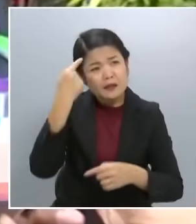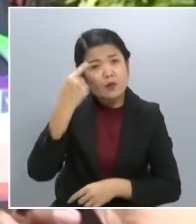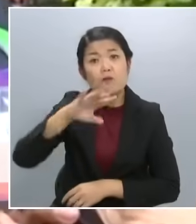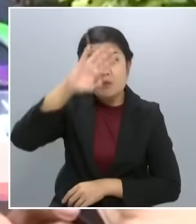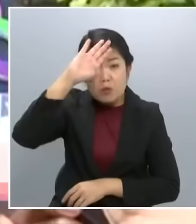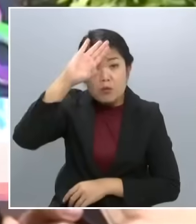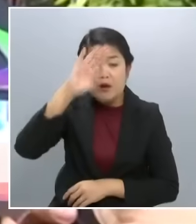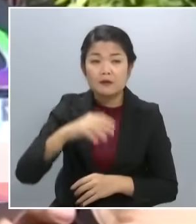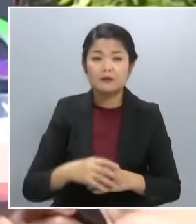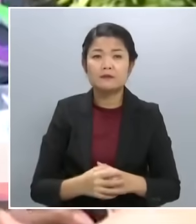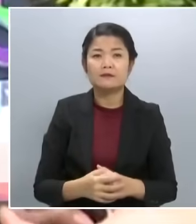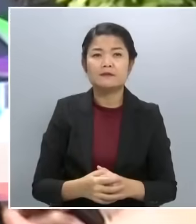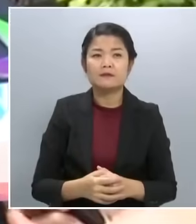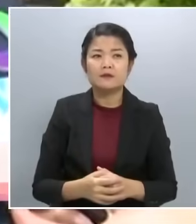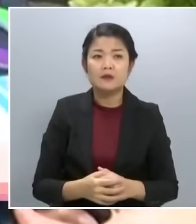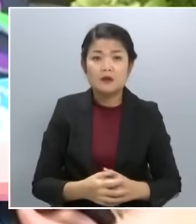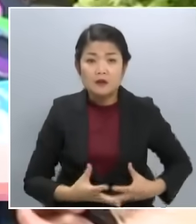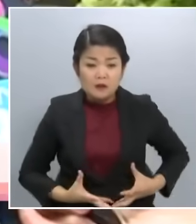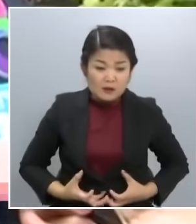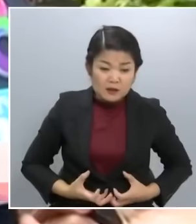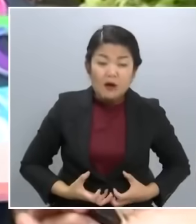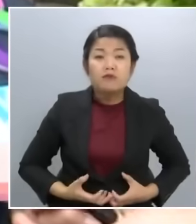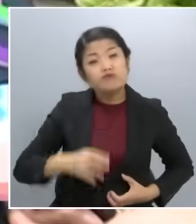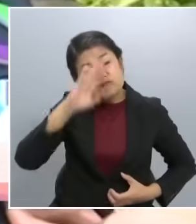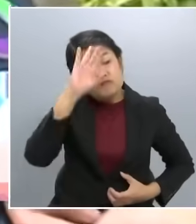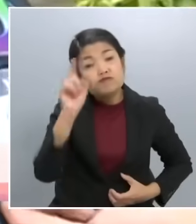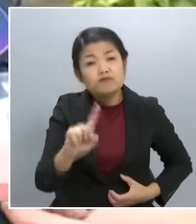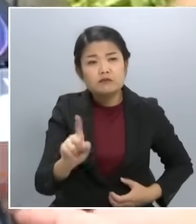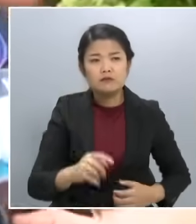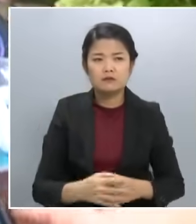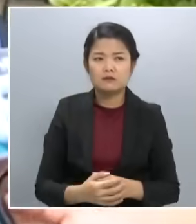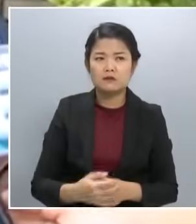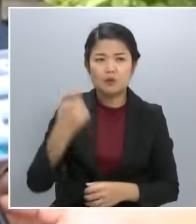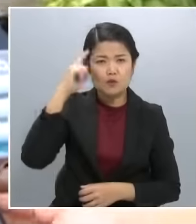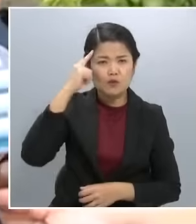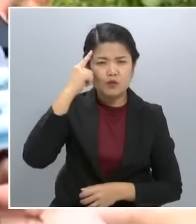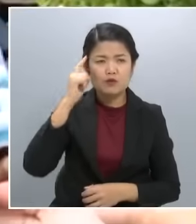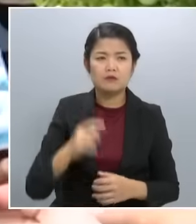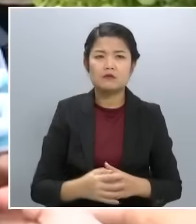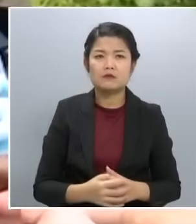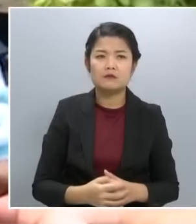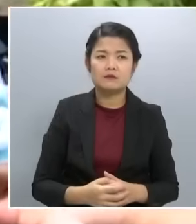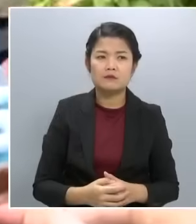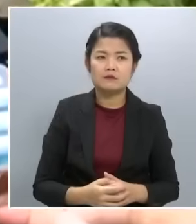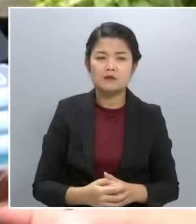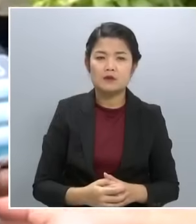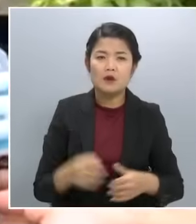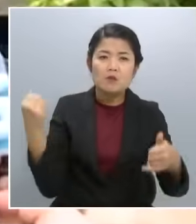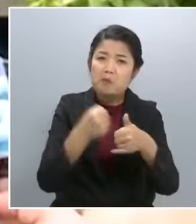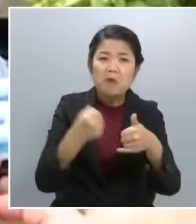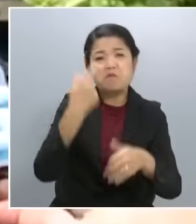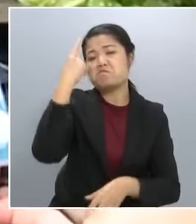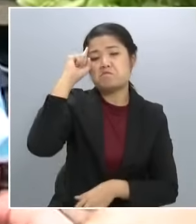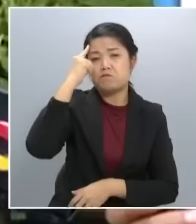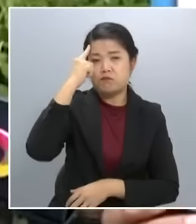โออปวดท้องหรือเป็นอะไรคิดว่าแค่นั้นเองไม่ได้เป็นไม่รู้ไอ้เรื่องที่ว่าไอ้เขทูบตีกันเราไม่รู้อันนั้นไม่